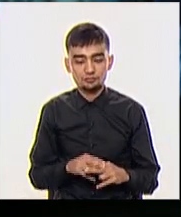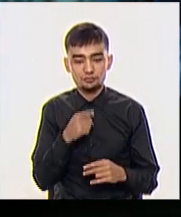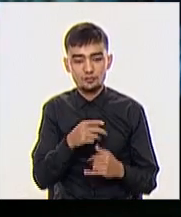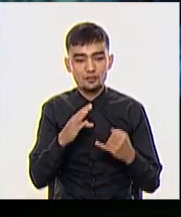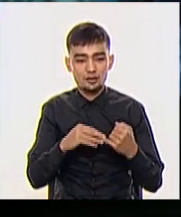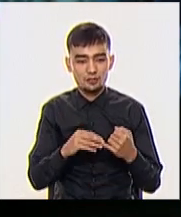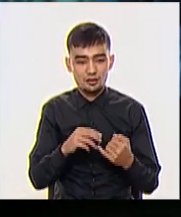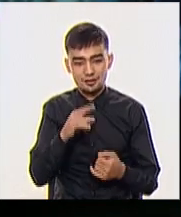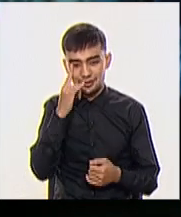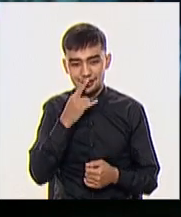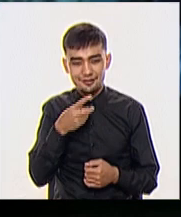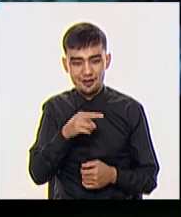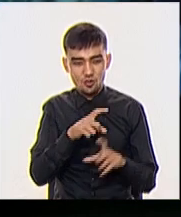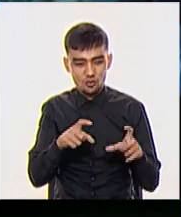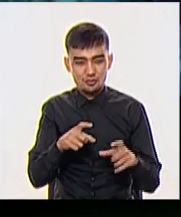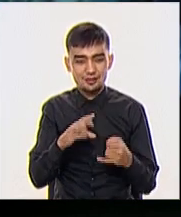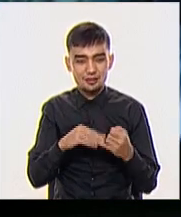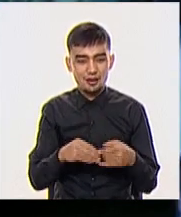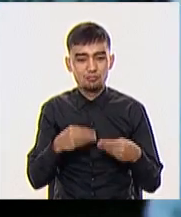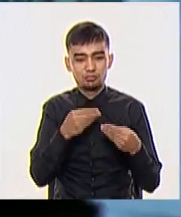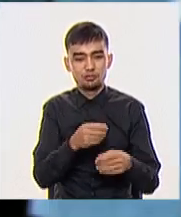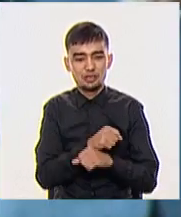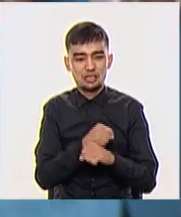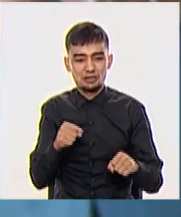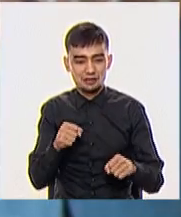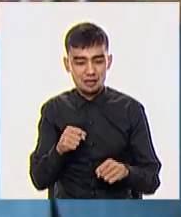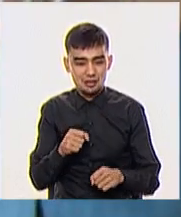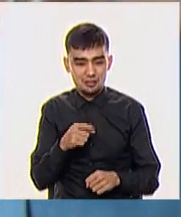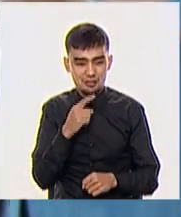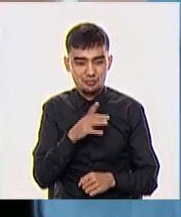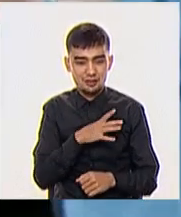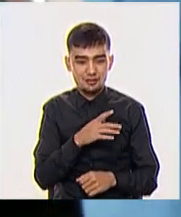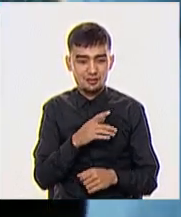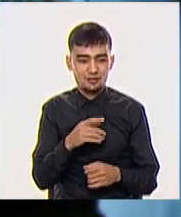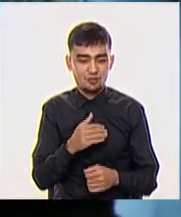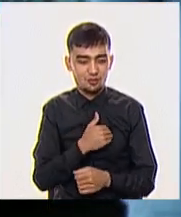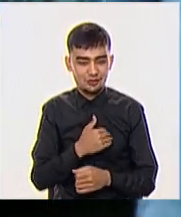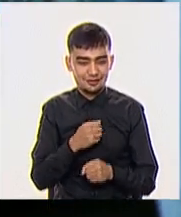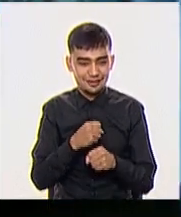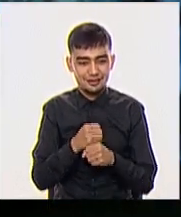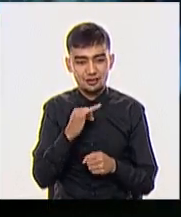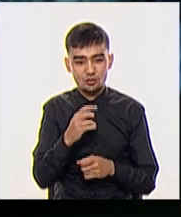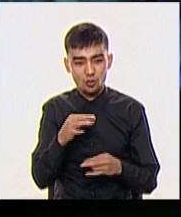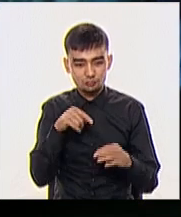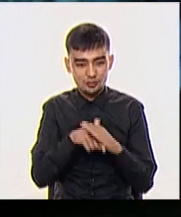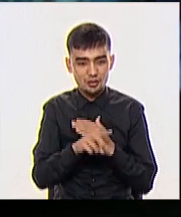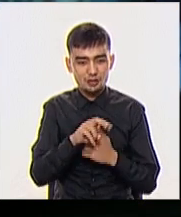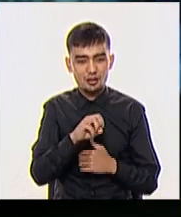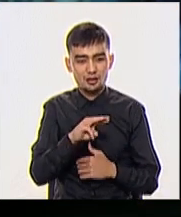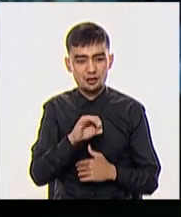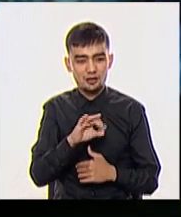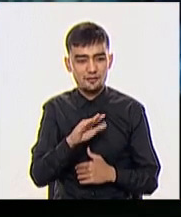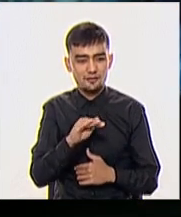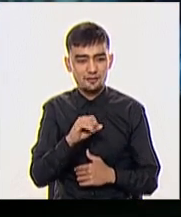осы қазақстандықтарға жерді беруге болмайды ға келтіріп, бірақ сол жерде бір латифундистердің